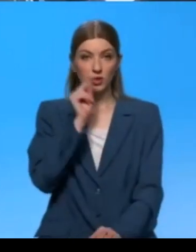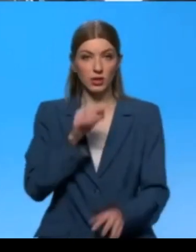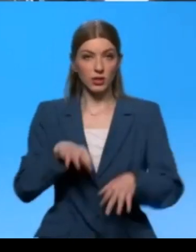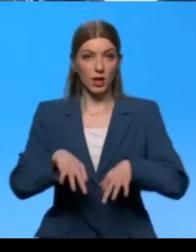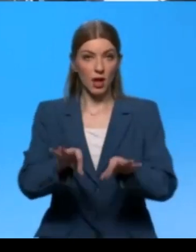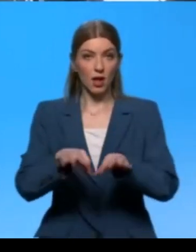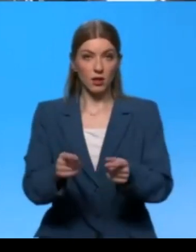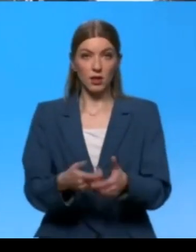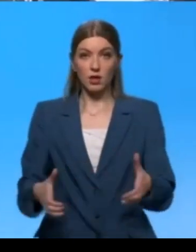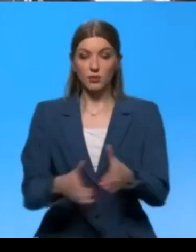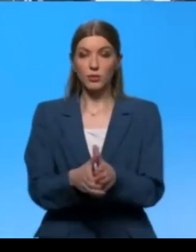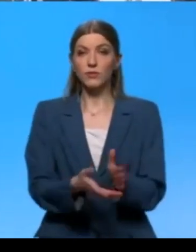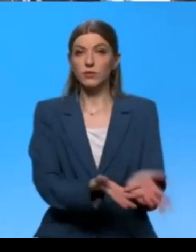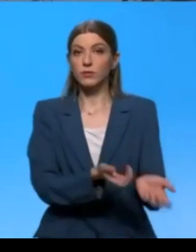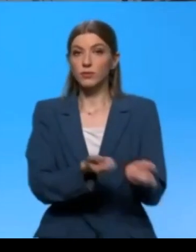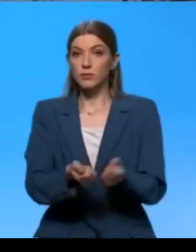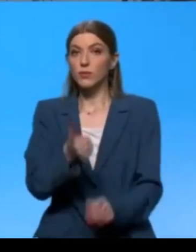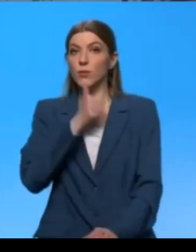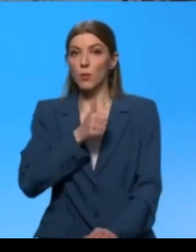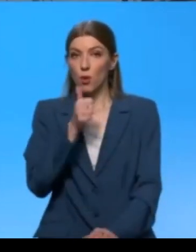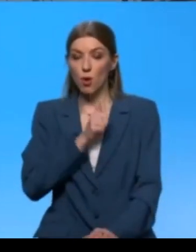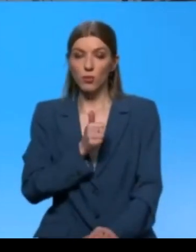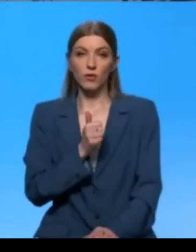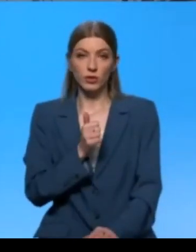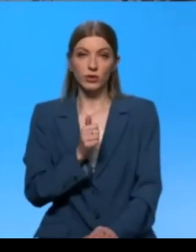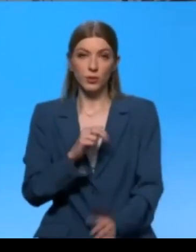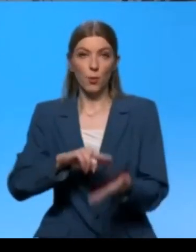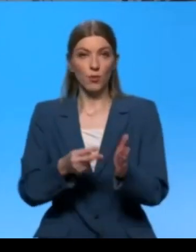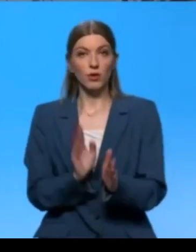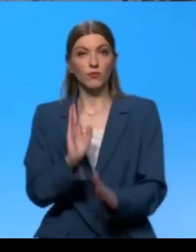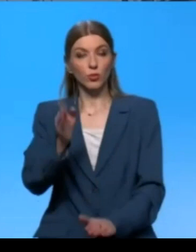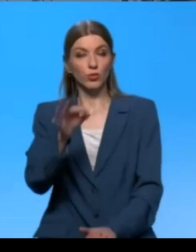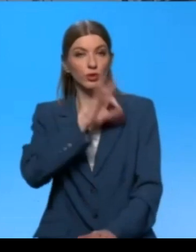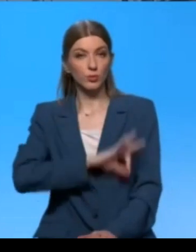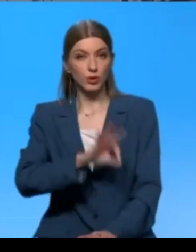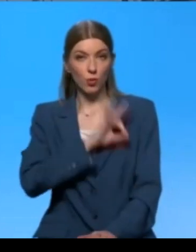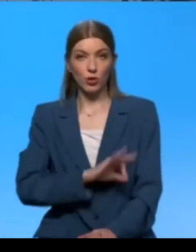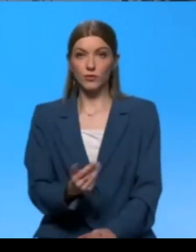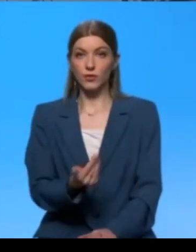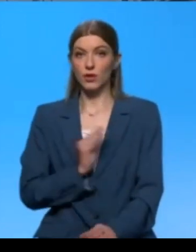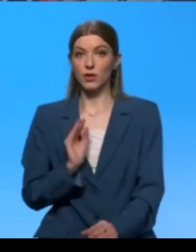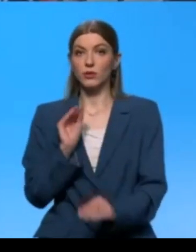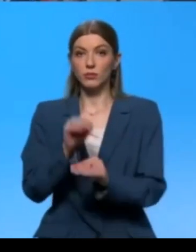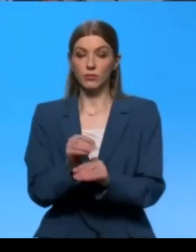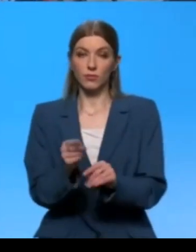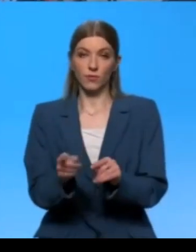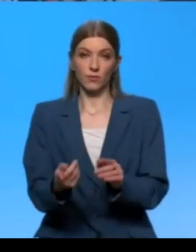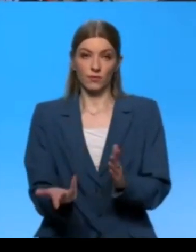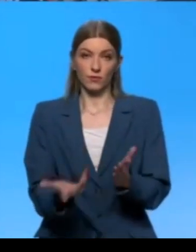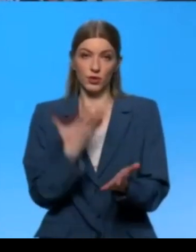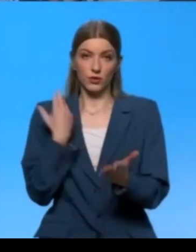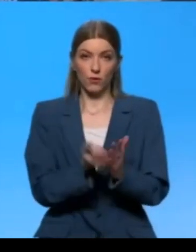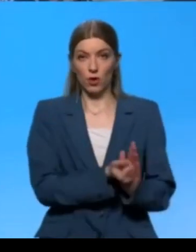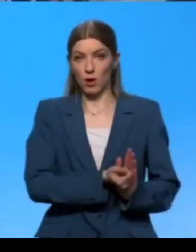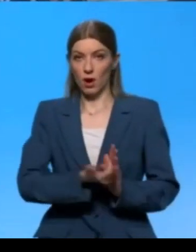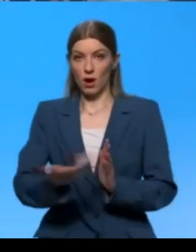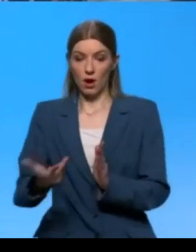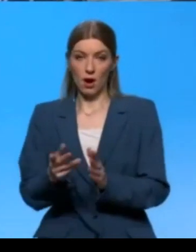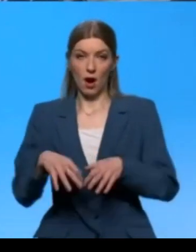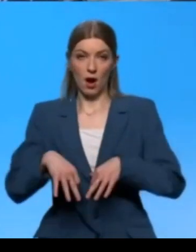тест-драйв с прицелом на будущее хотят обновить такими машинами свой автопарк новые троллейбусы они